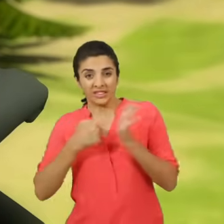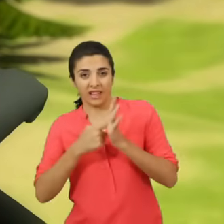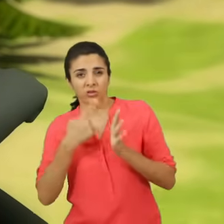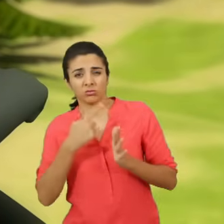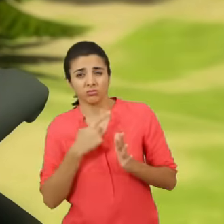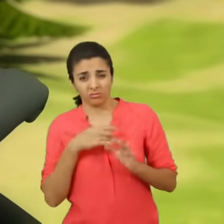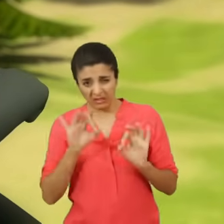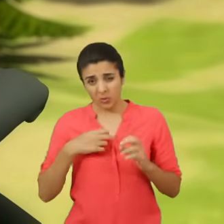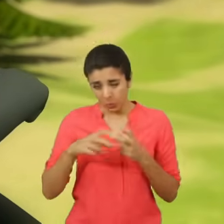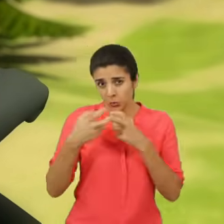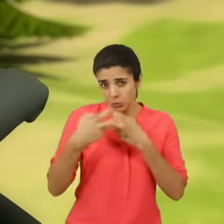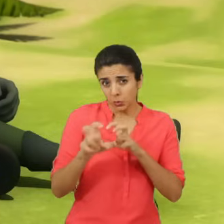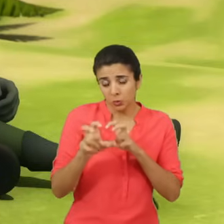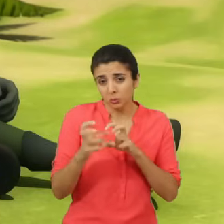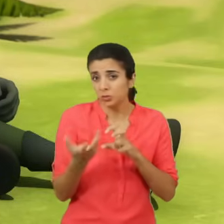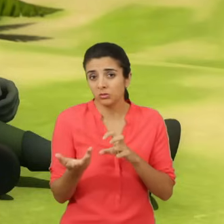Hala küs müsün bana?